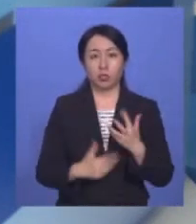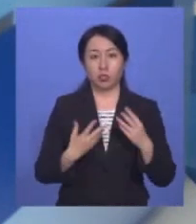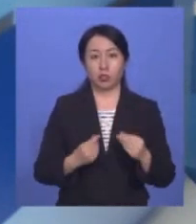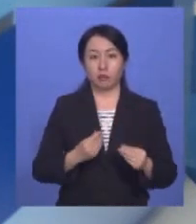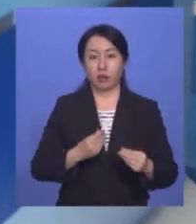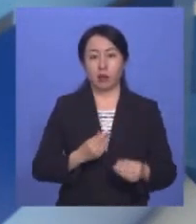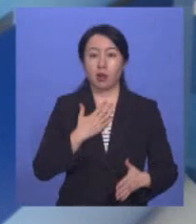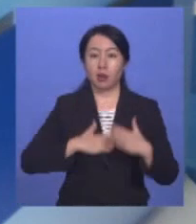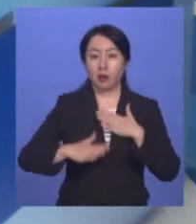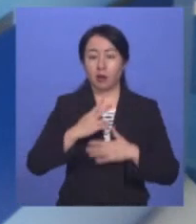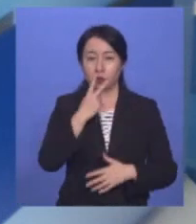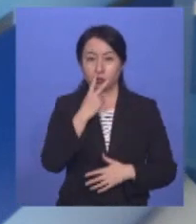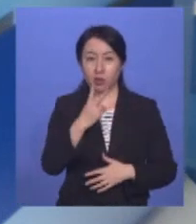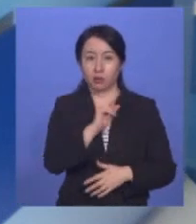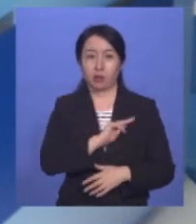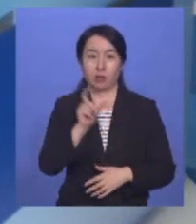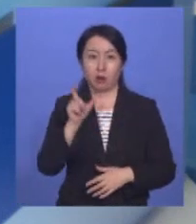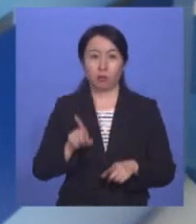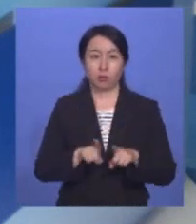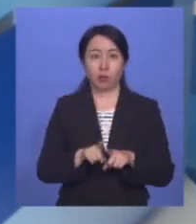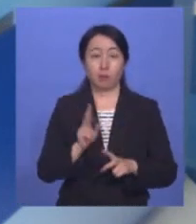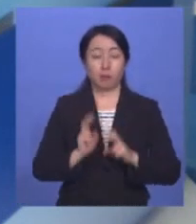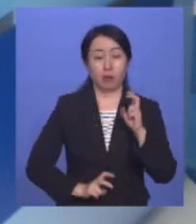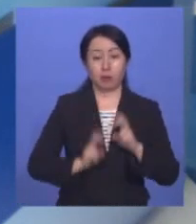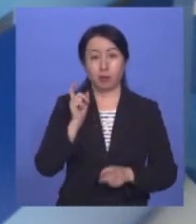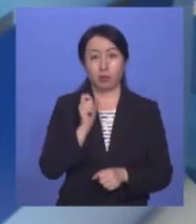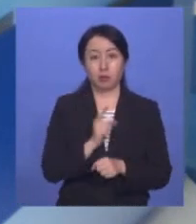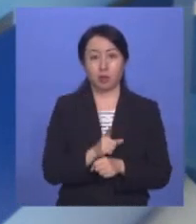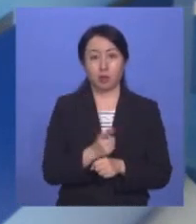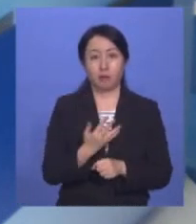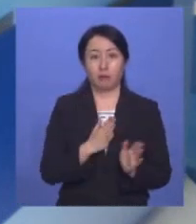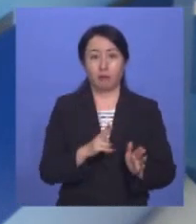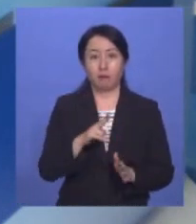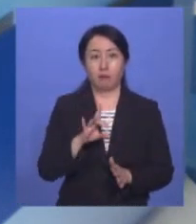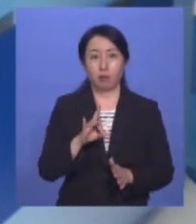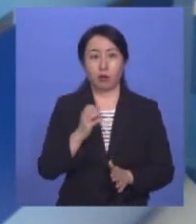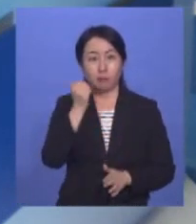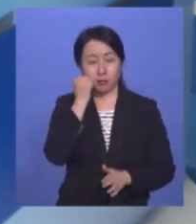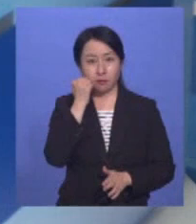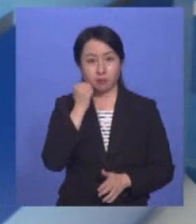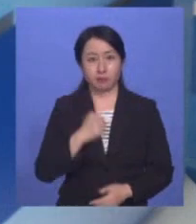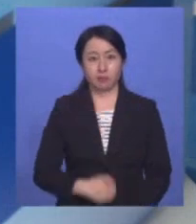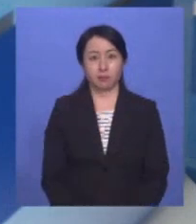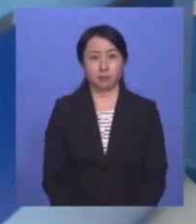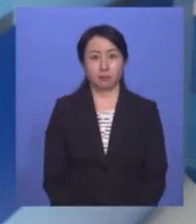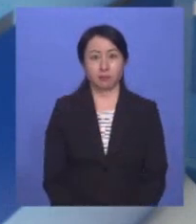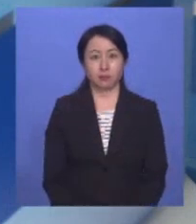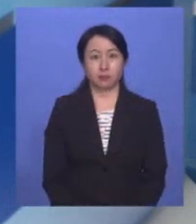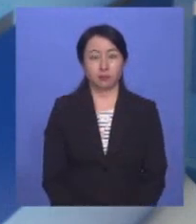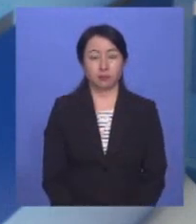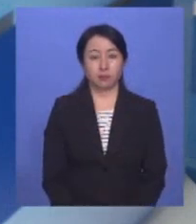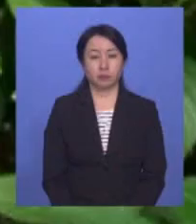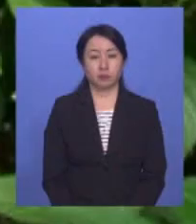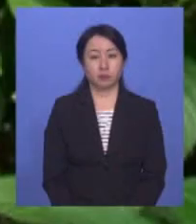которые ежедневно радуют глаз сотрудников. Не так давно предприятие заказало несколько видов флоры из Москвы. Подробности в